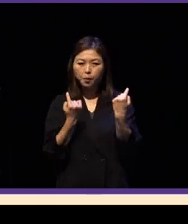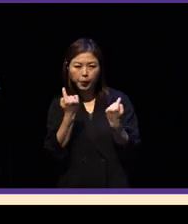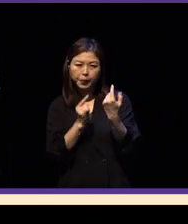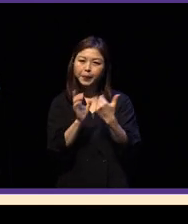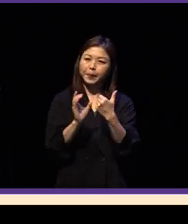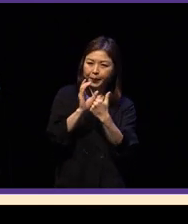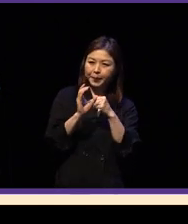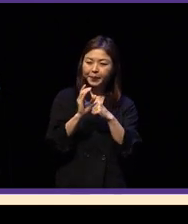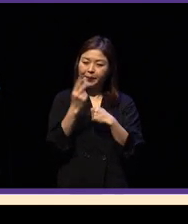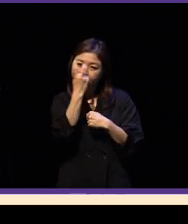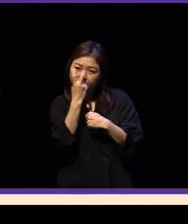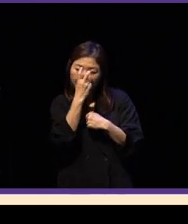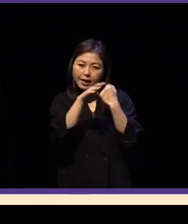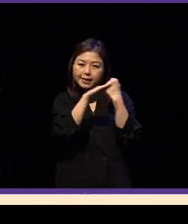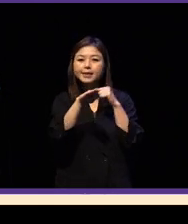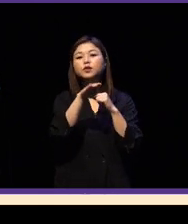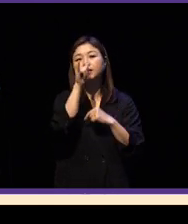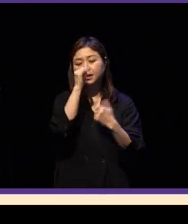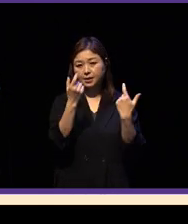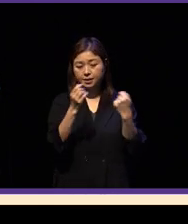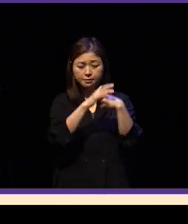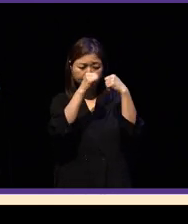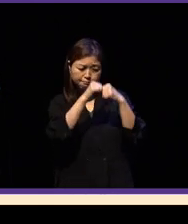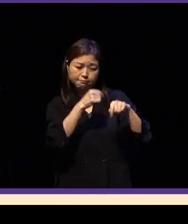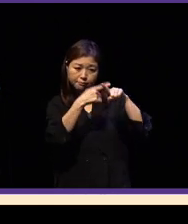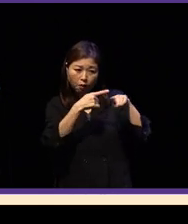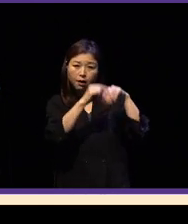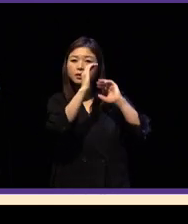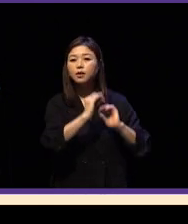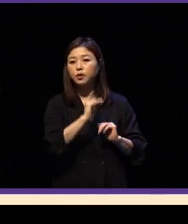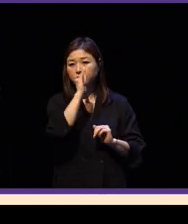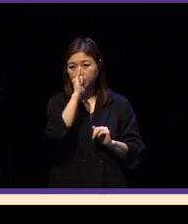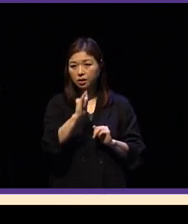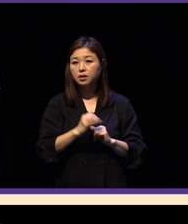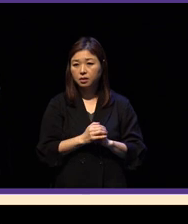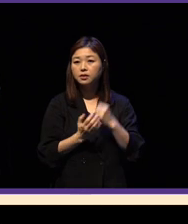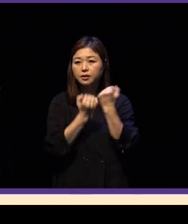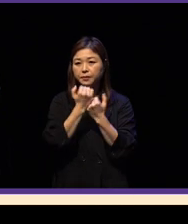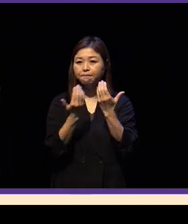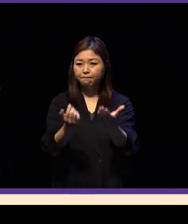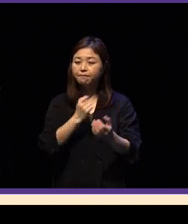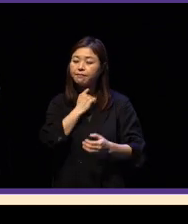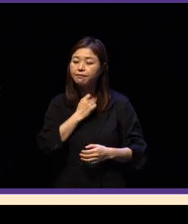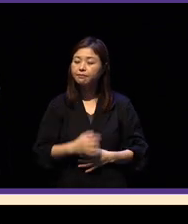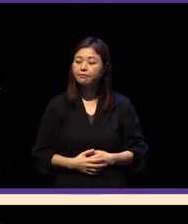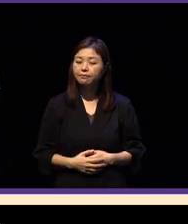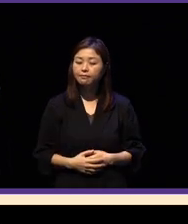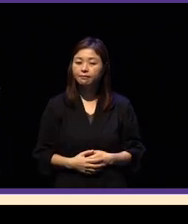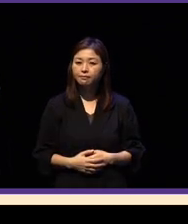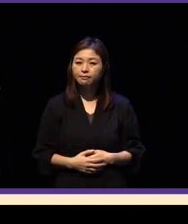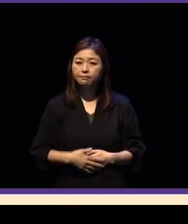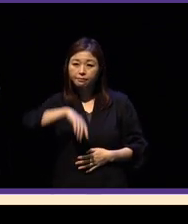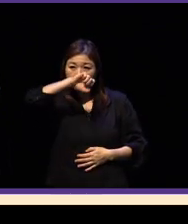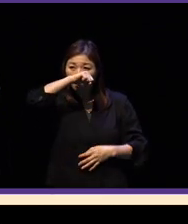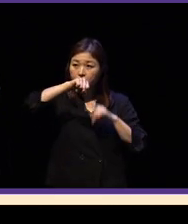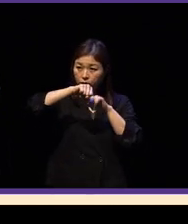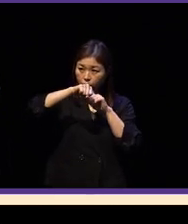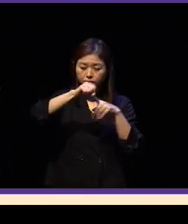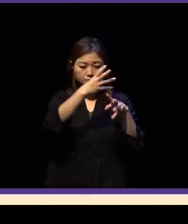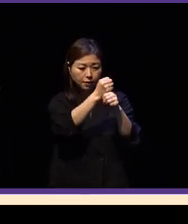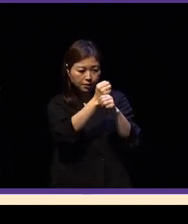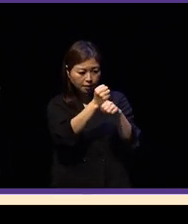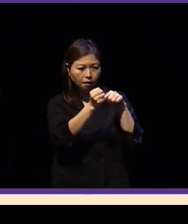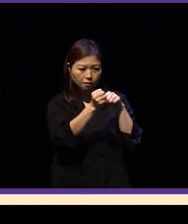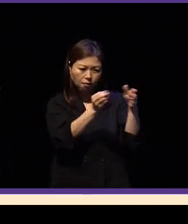심의 기준들이 있어서 세부 평가 항목들이 있어서 말씀을 드리는데요. 예산 및 일정